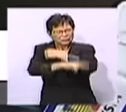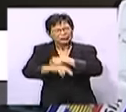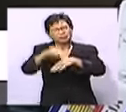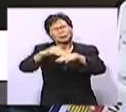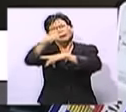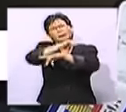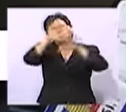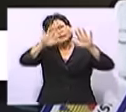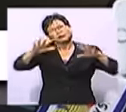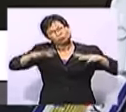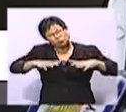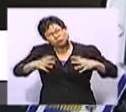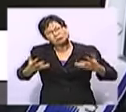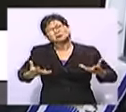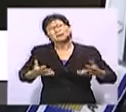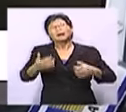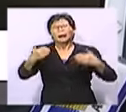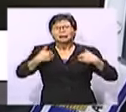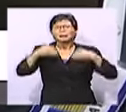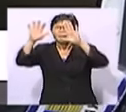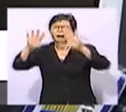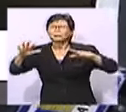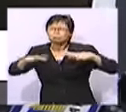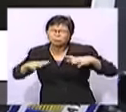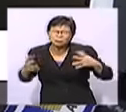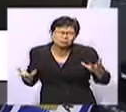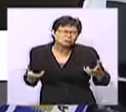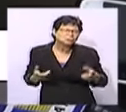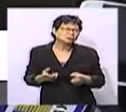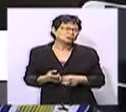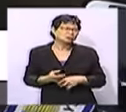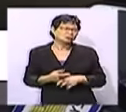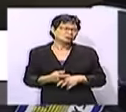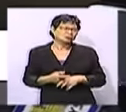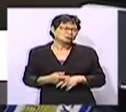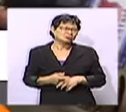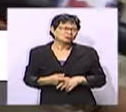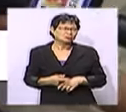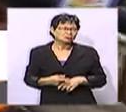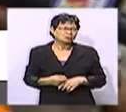ada yang hari Jumaat cuti. Jadi itu melambatkan kita menghantar barang ke hypermarket.